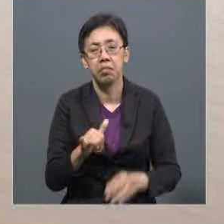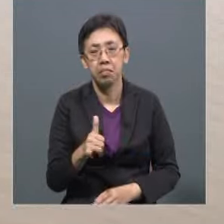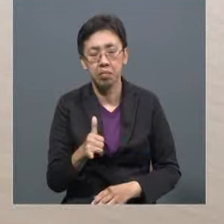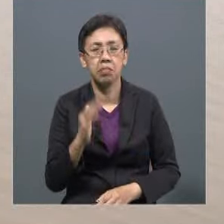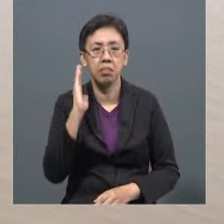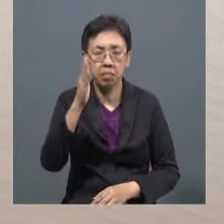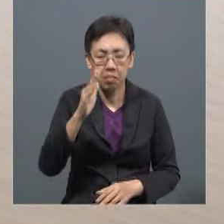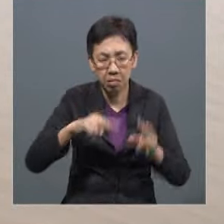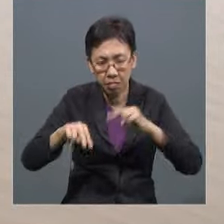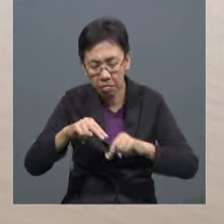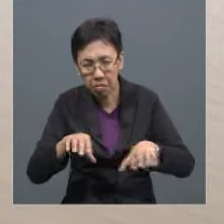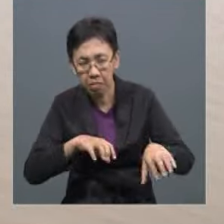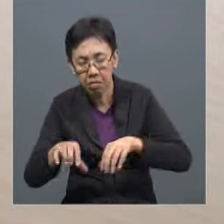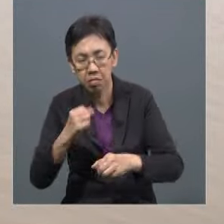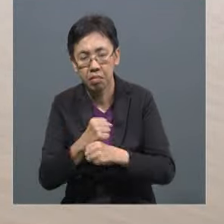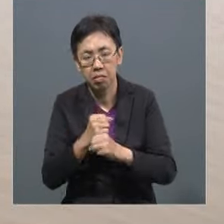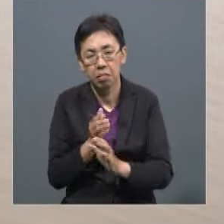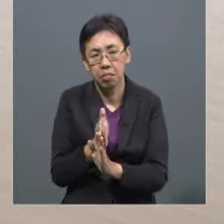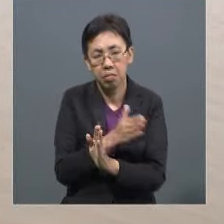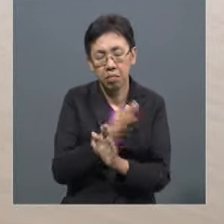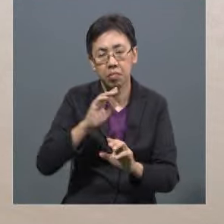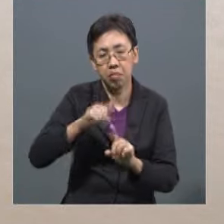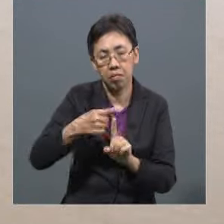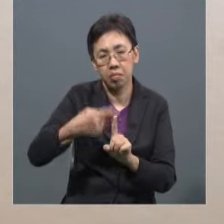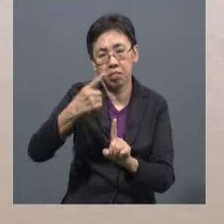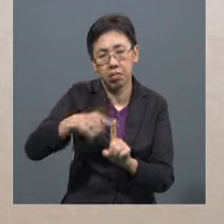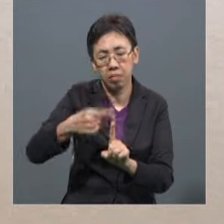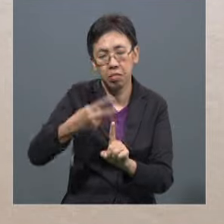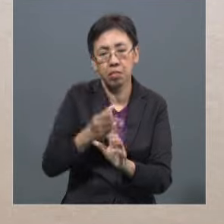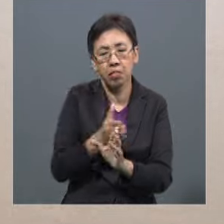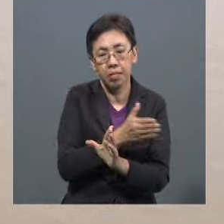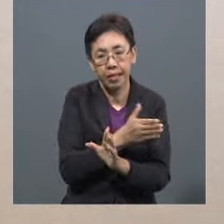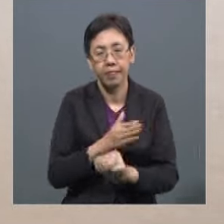ลาในการเตรียมการล่วงหน้าประมาณสัก 1-2 เดือนครับ